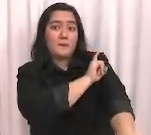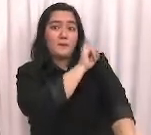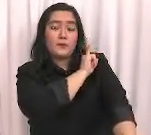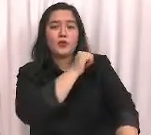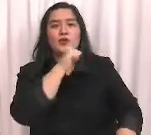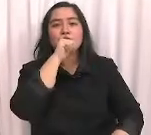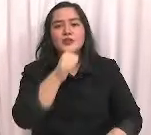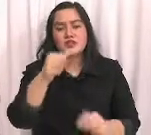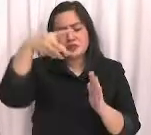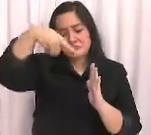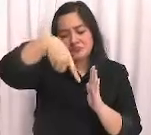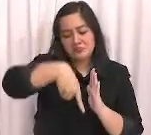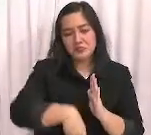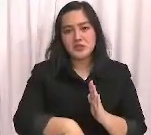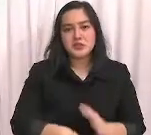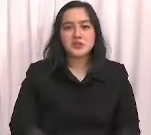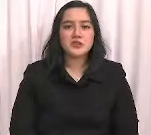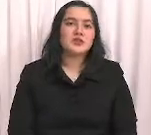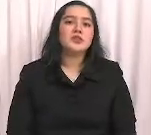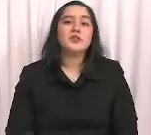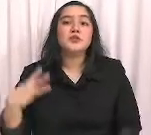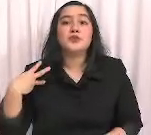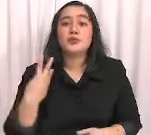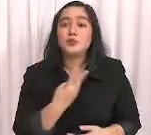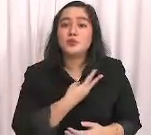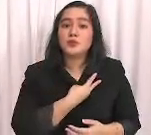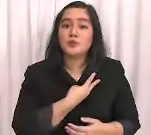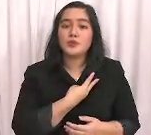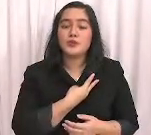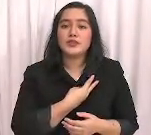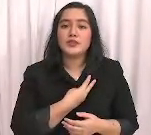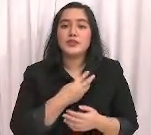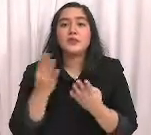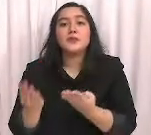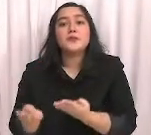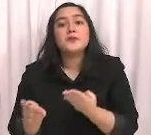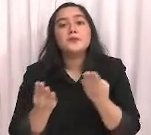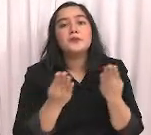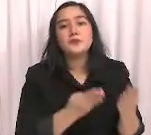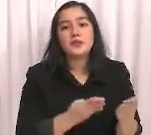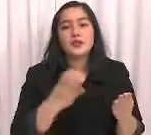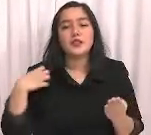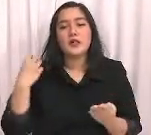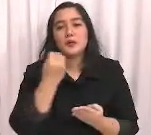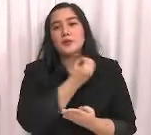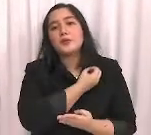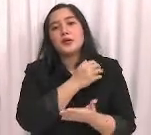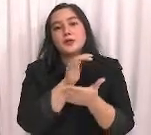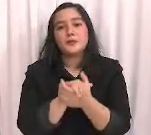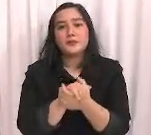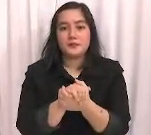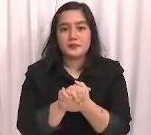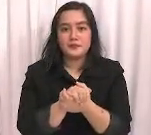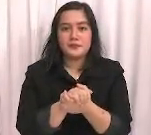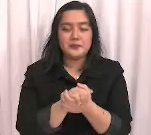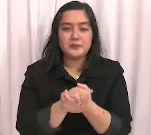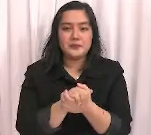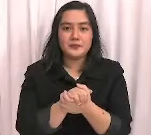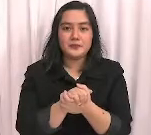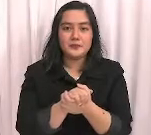pabulusok. Dinadala po natin ang ating marriage doon po sa